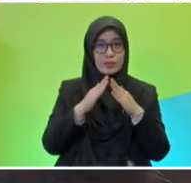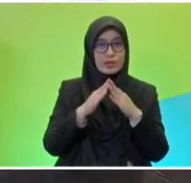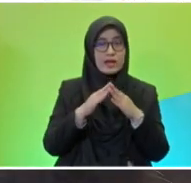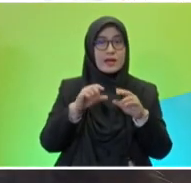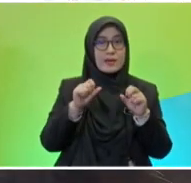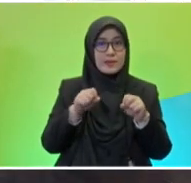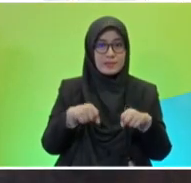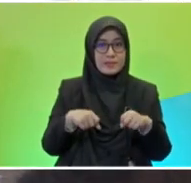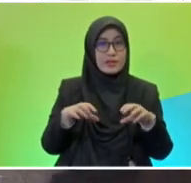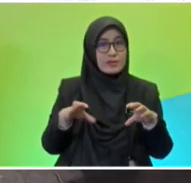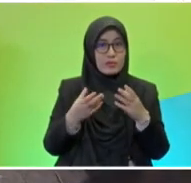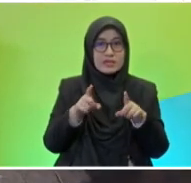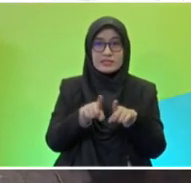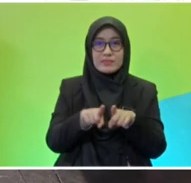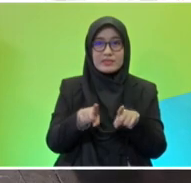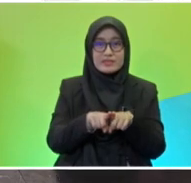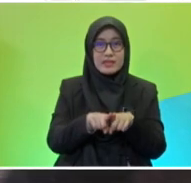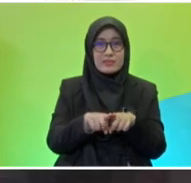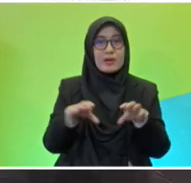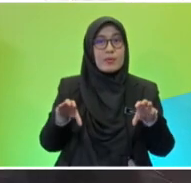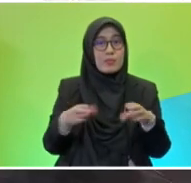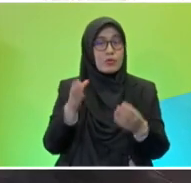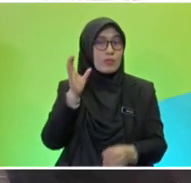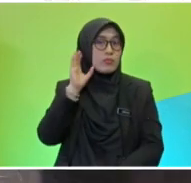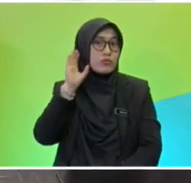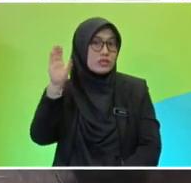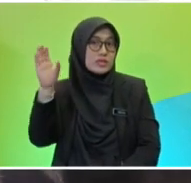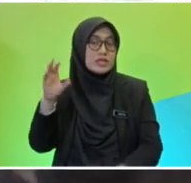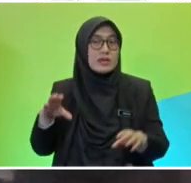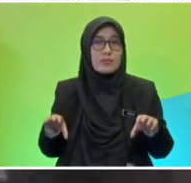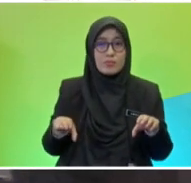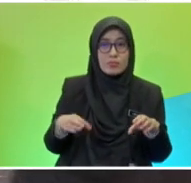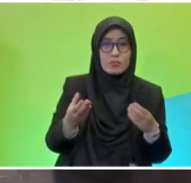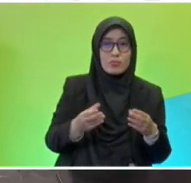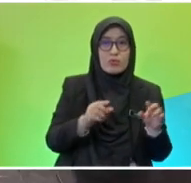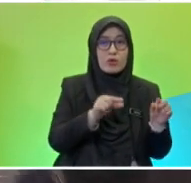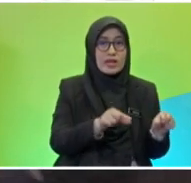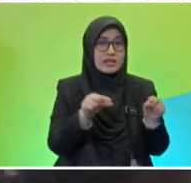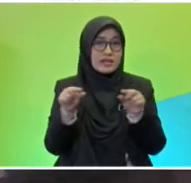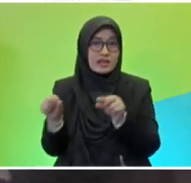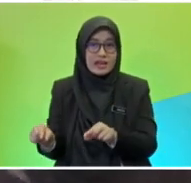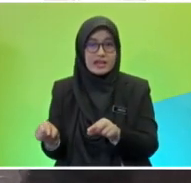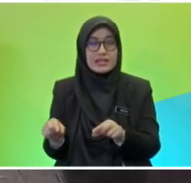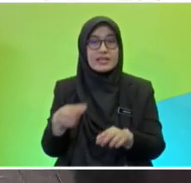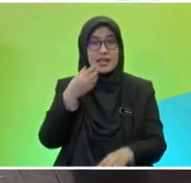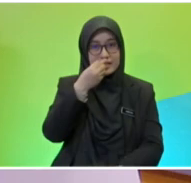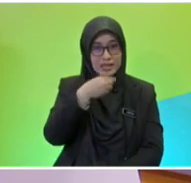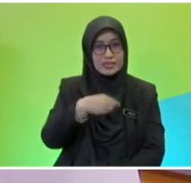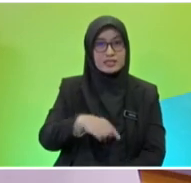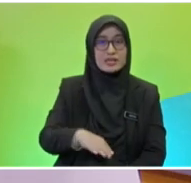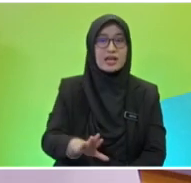buatlah. Sama ada bunyi gajah ke, nak buat gerakan gajah ke, suka hati. Okey. Okay, mari. Ini badan dia,